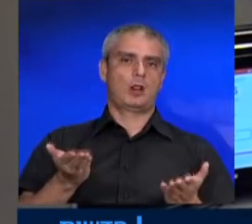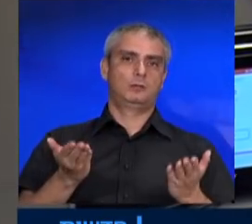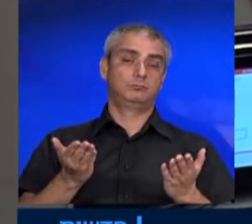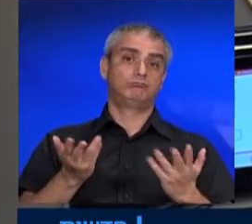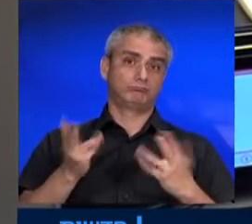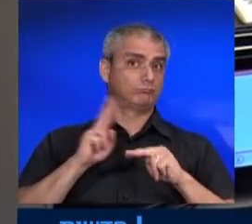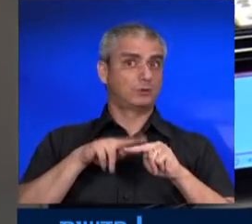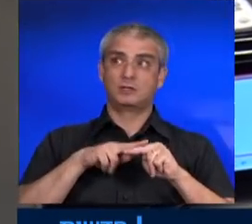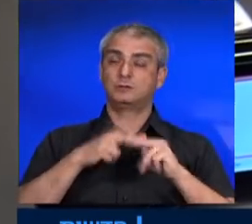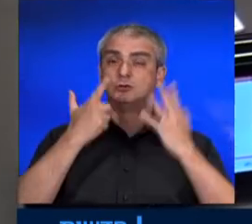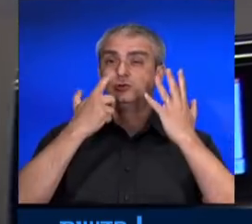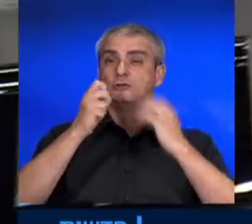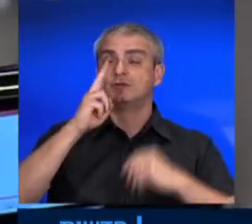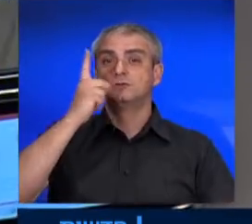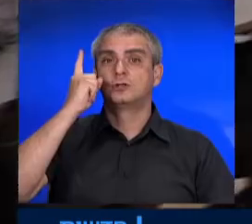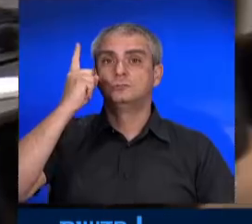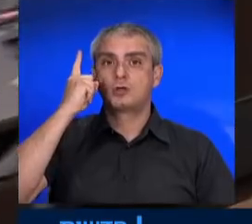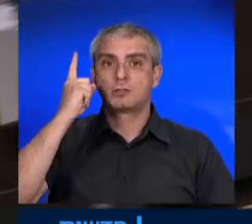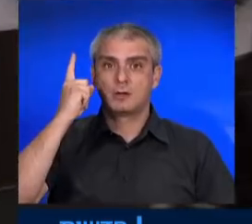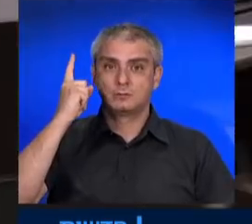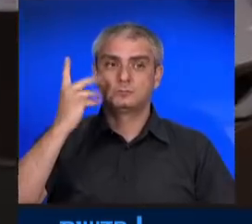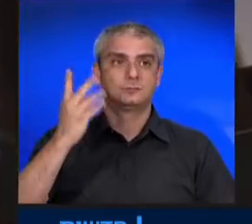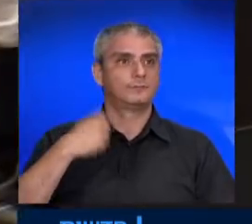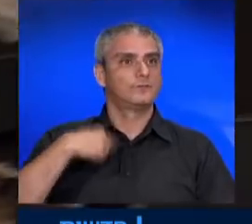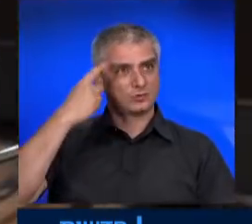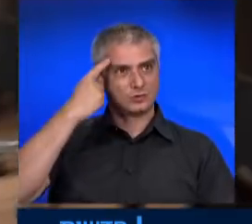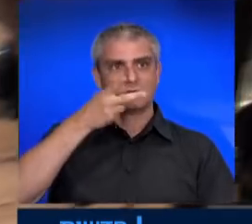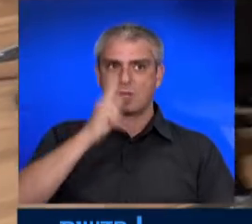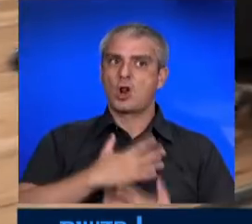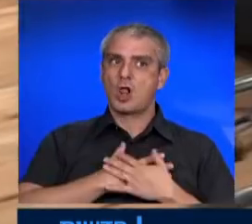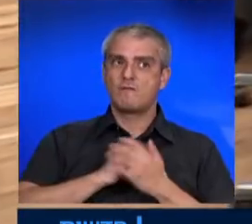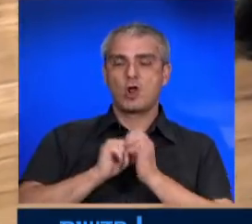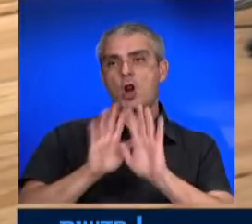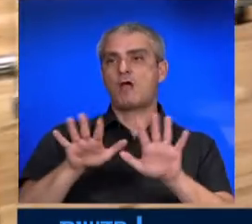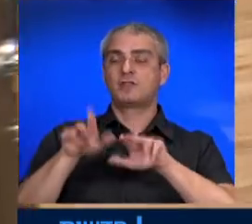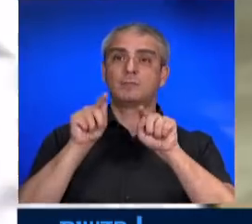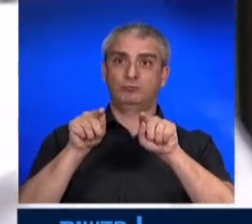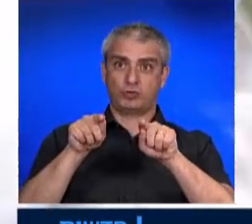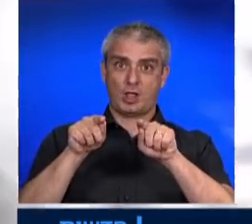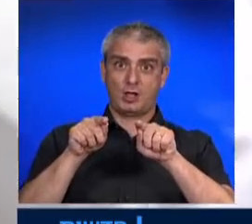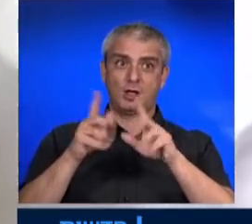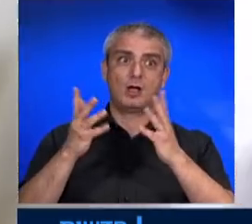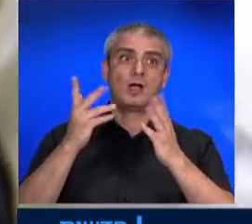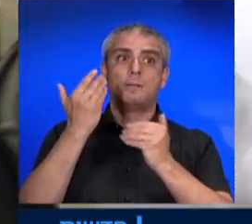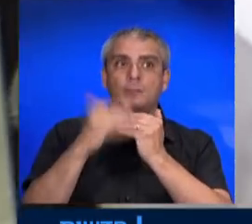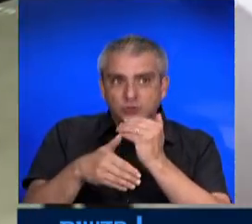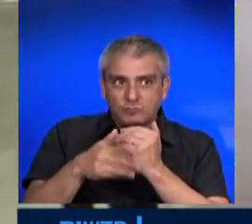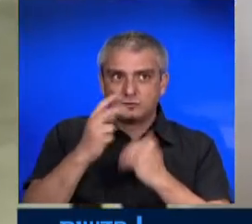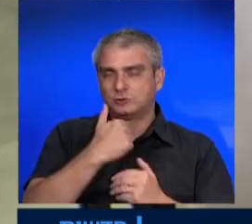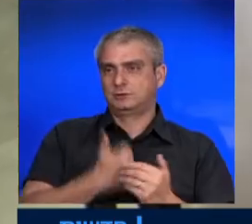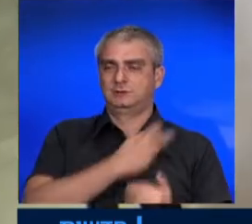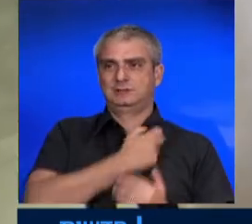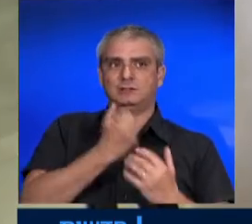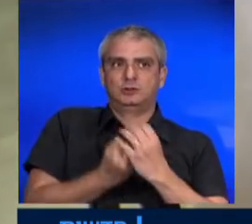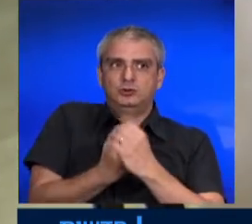אחרי 72 שנים. אני חושב שאתה יכול לאהוב או לא לאהוב את הממשלה הזאת בסוף. זה שיש לך